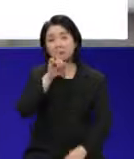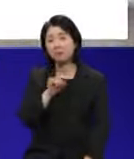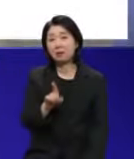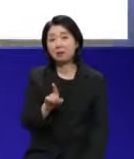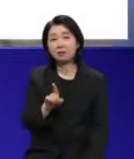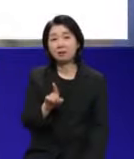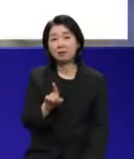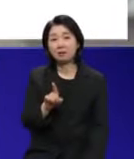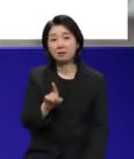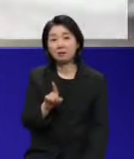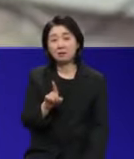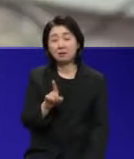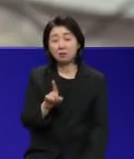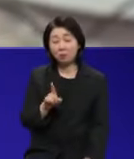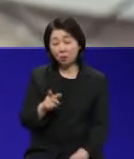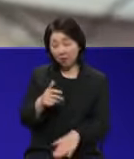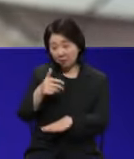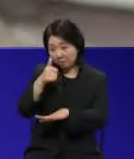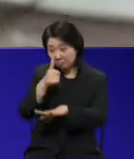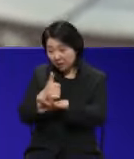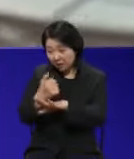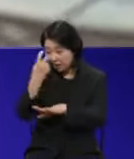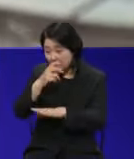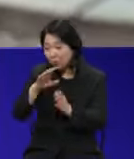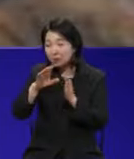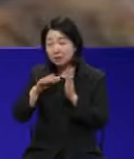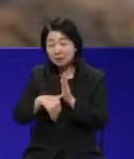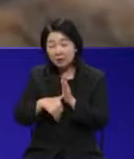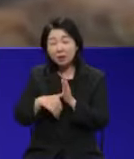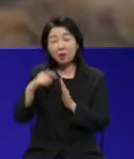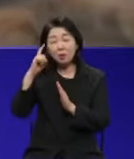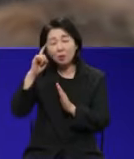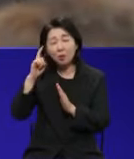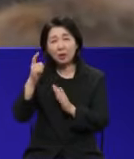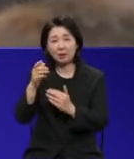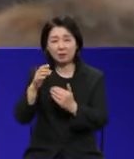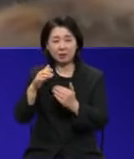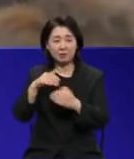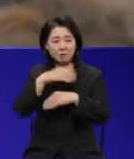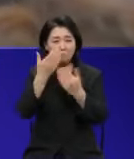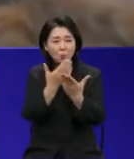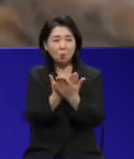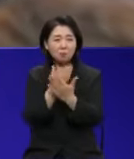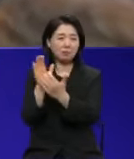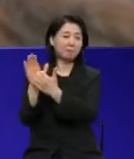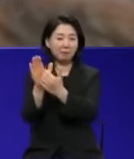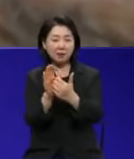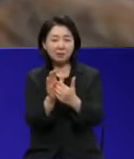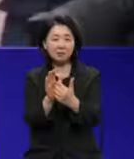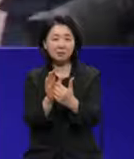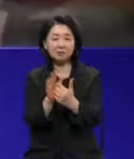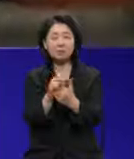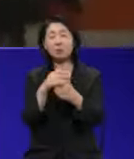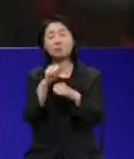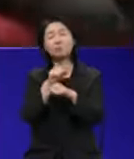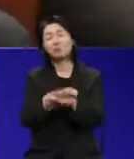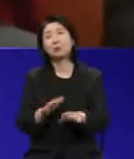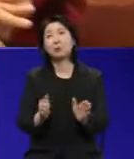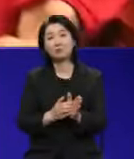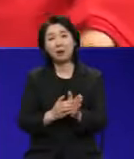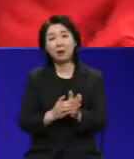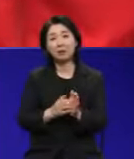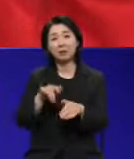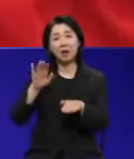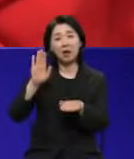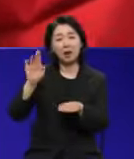정말 완전한 참패 또 다음 그 개선까지 무너졌기 때문에 이런 경우는 정말 이후에 정치 행보는 거의 할 수 없지